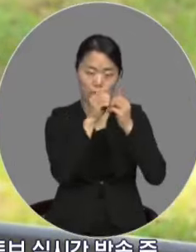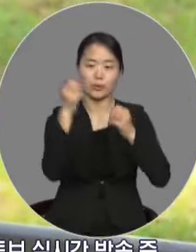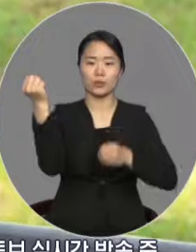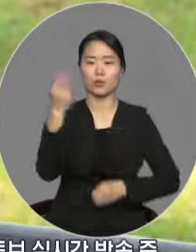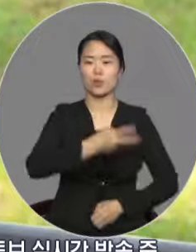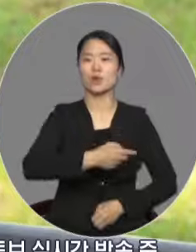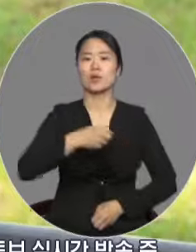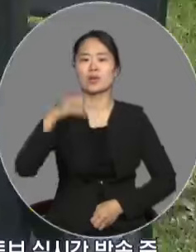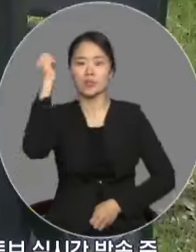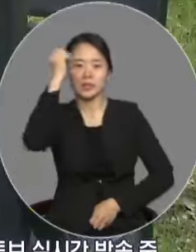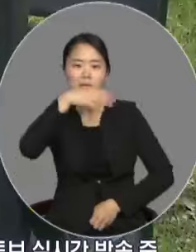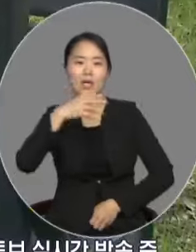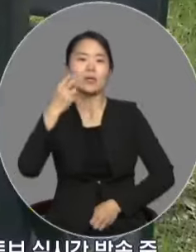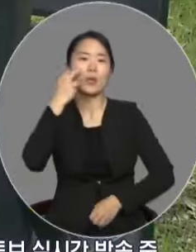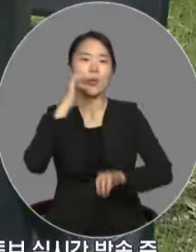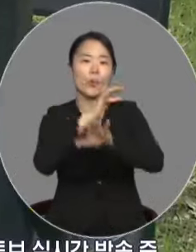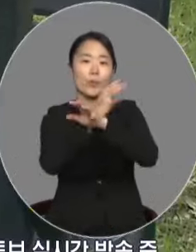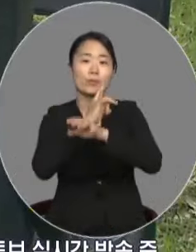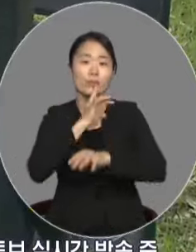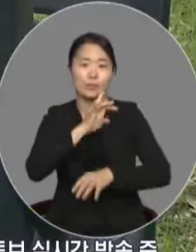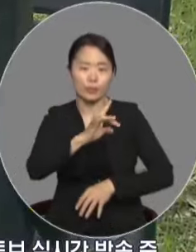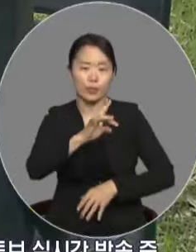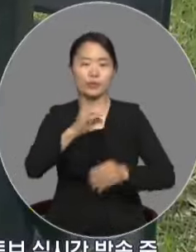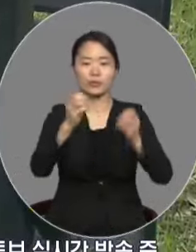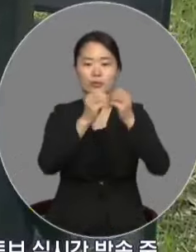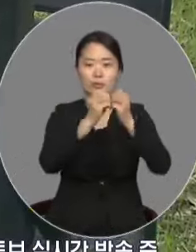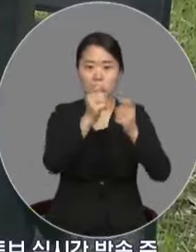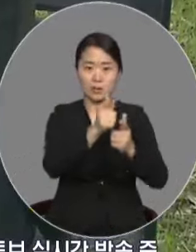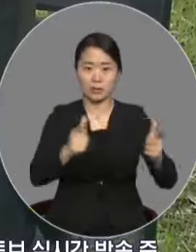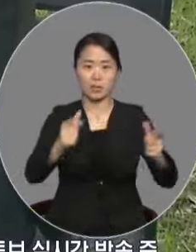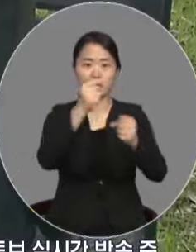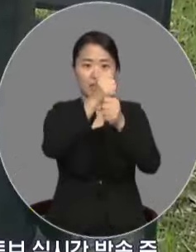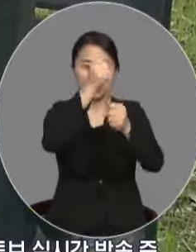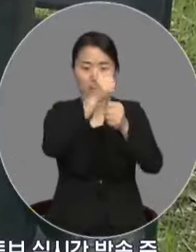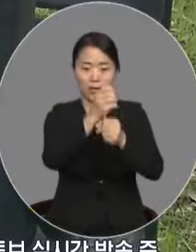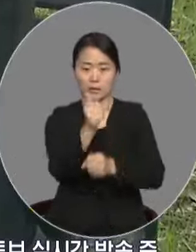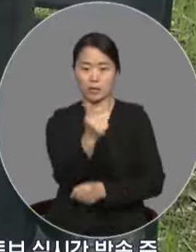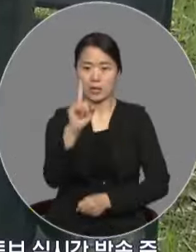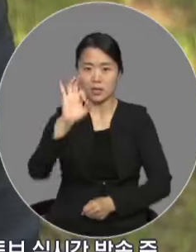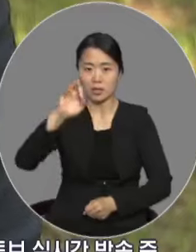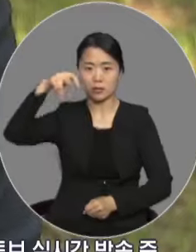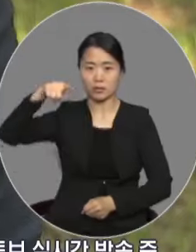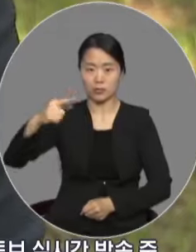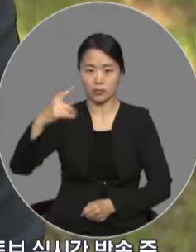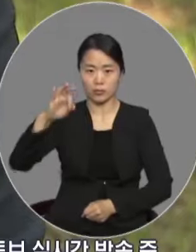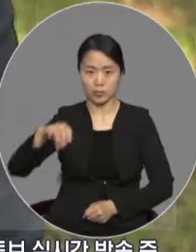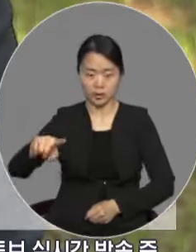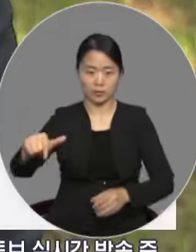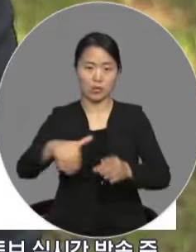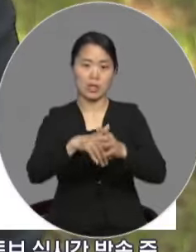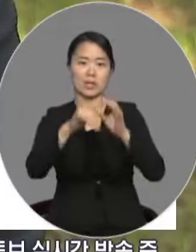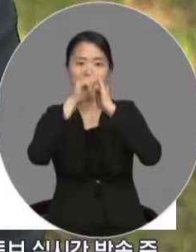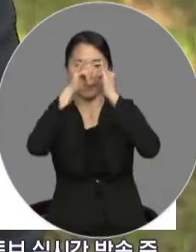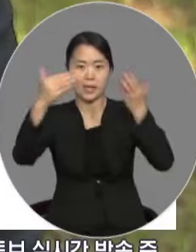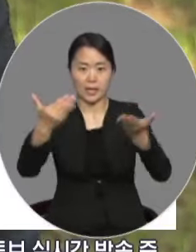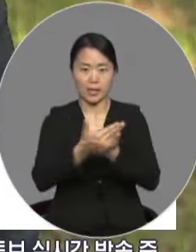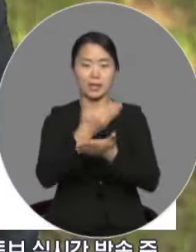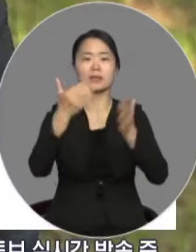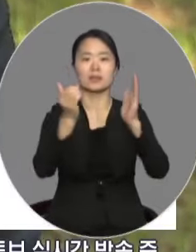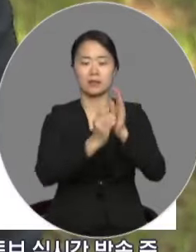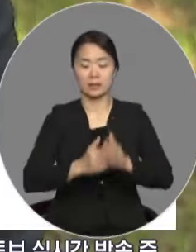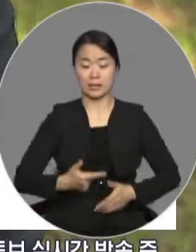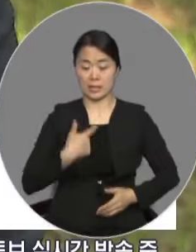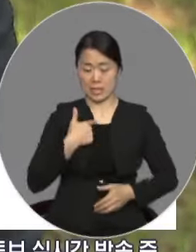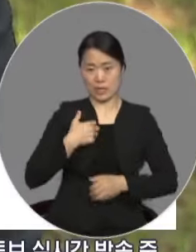키딩 등 다수의 소설을 집필해 황순원 문학상 등을 수상했습니다. 군대에서 소설을 한 편